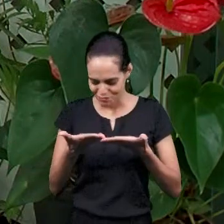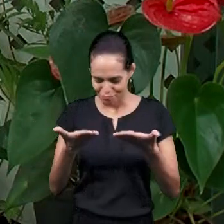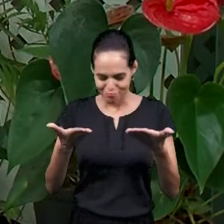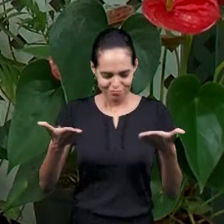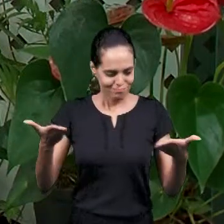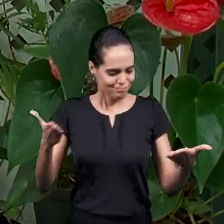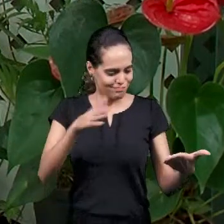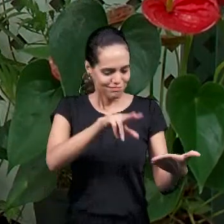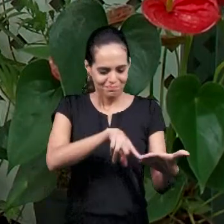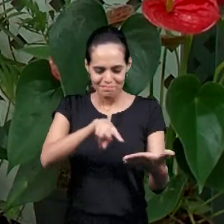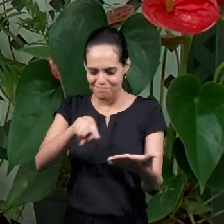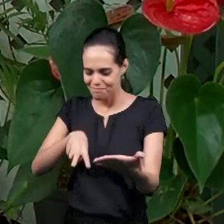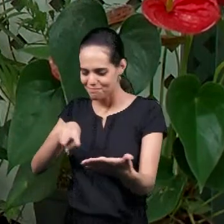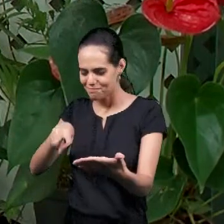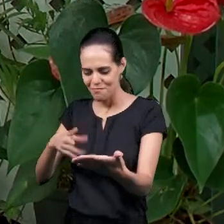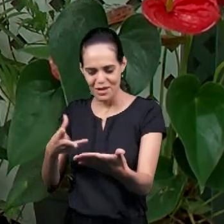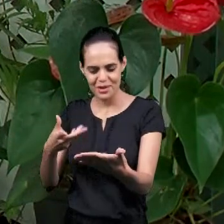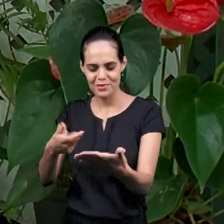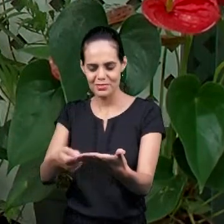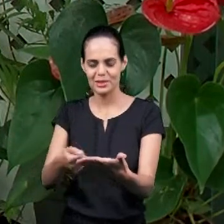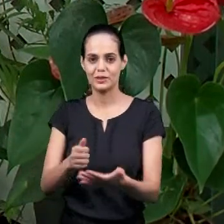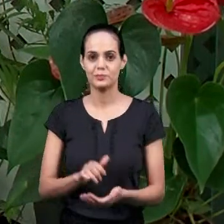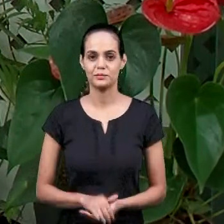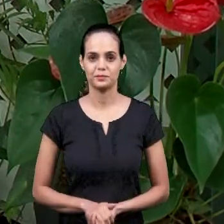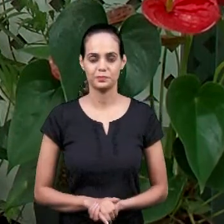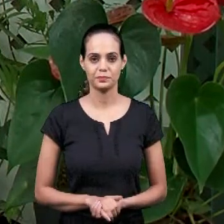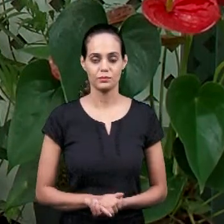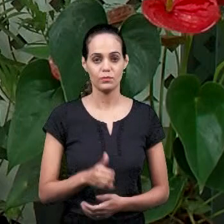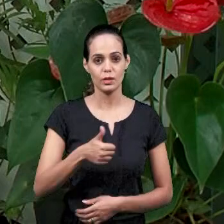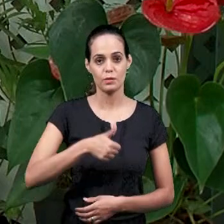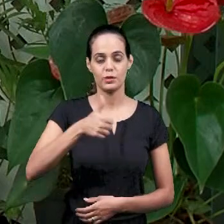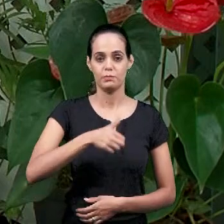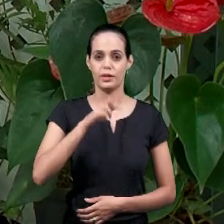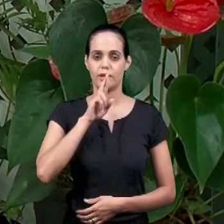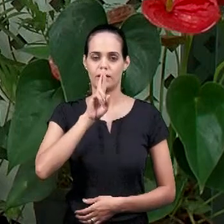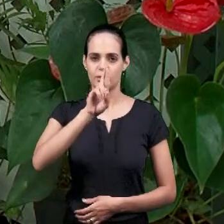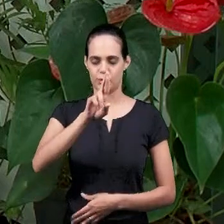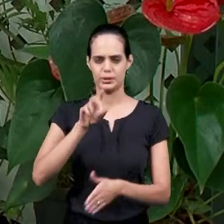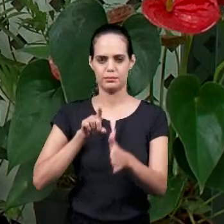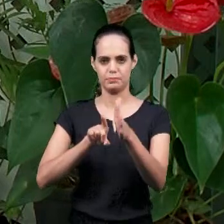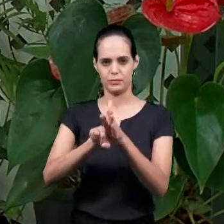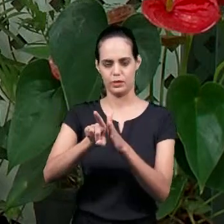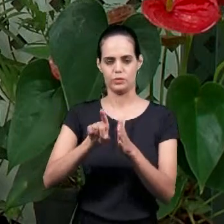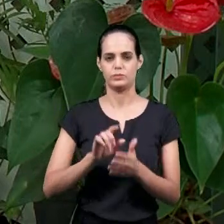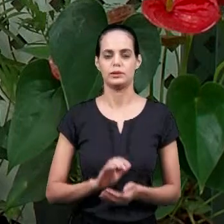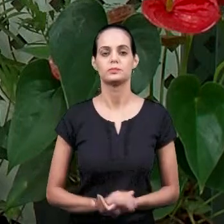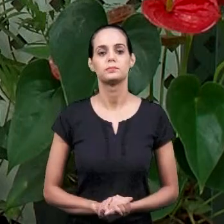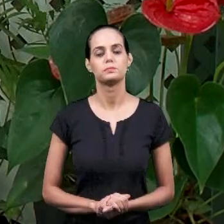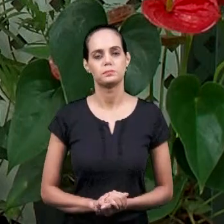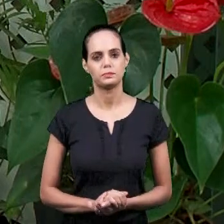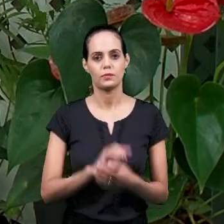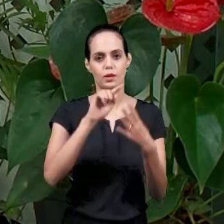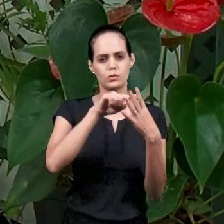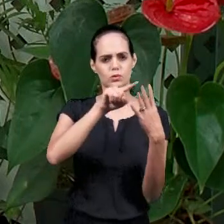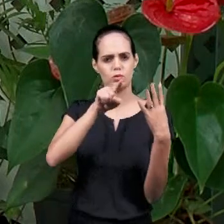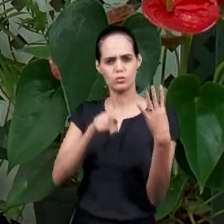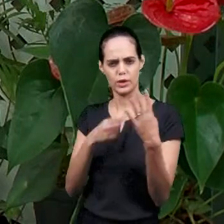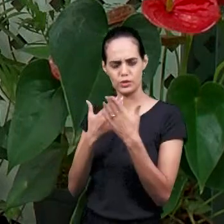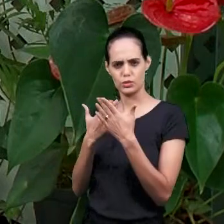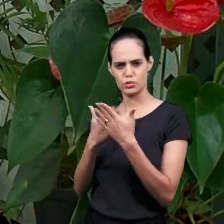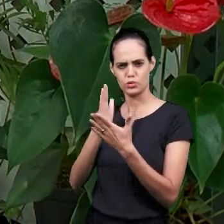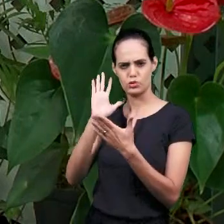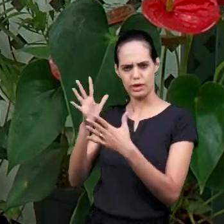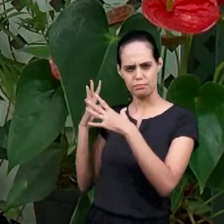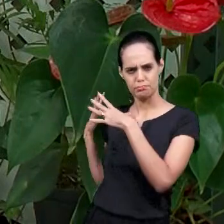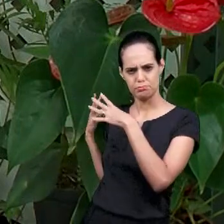train de mettre à notre disposition. Ici, dans la première réponse, la question dit, des